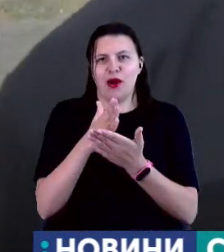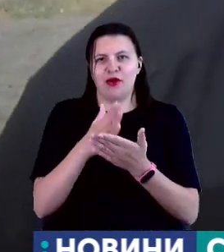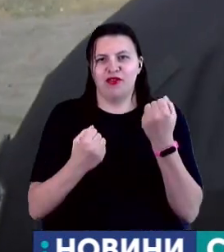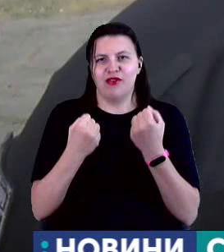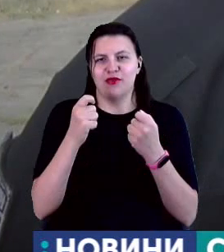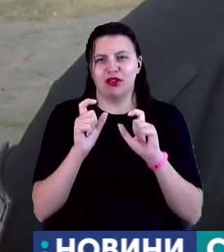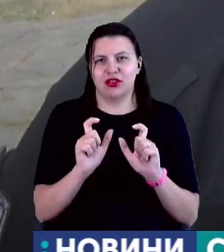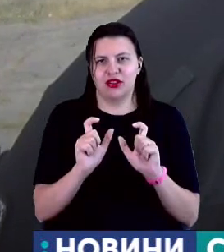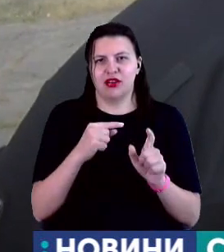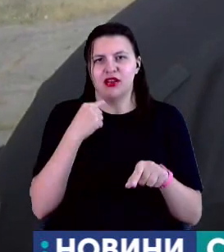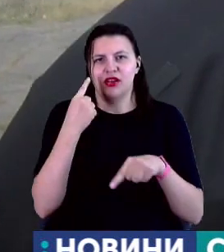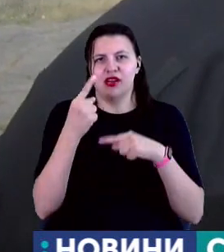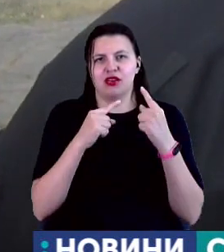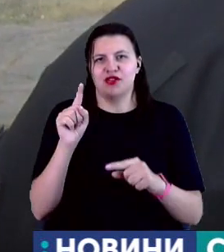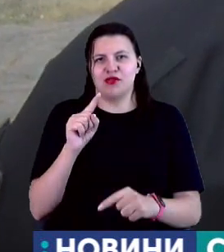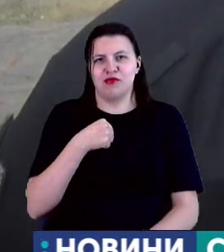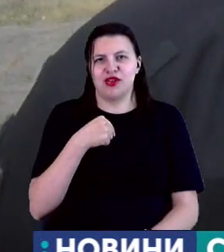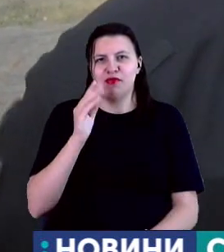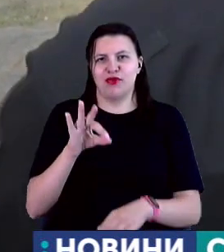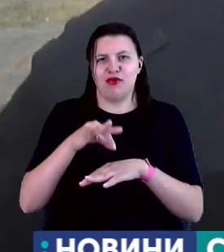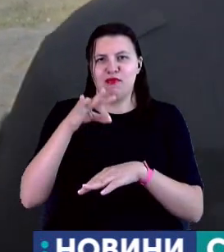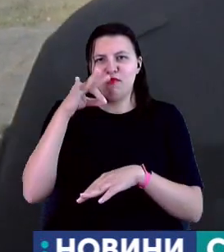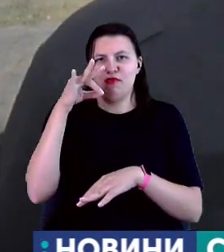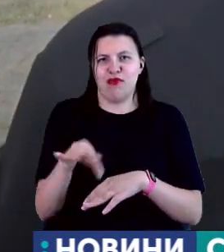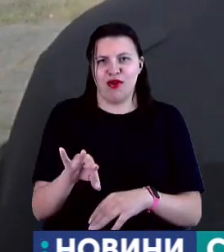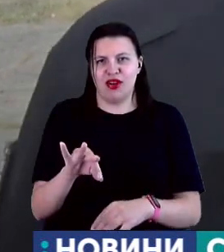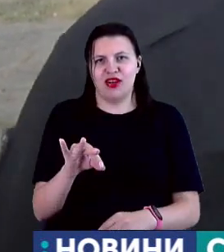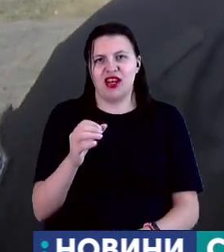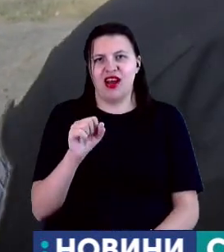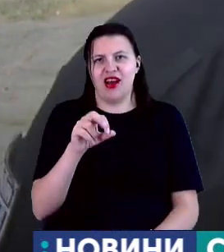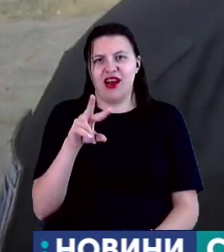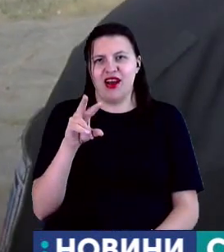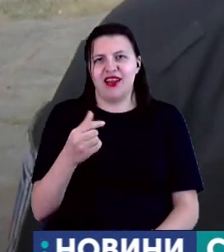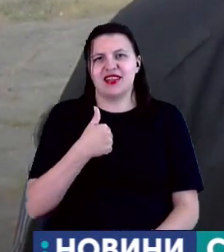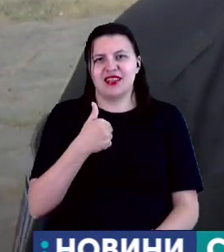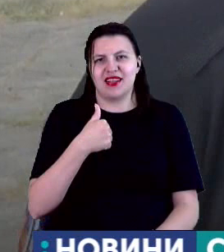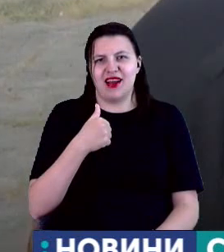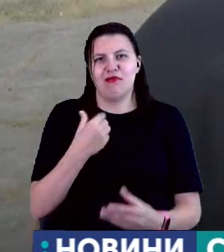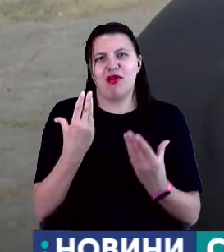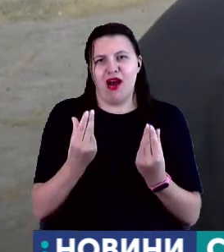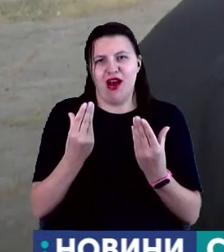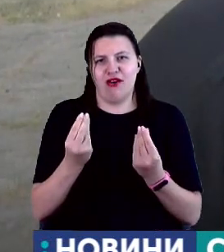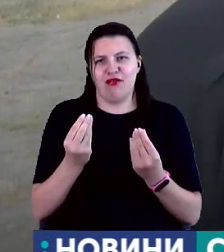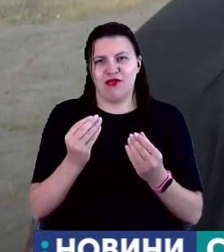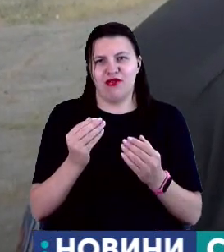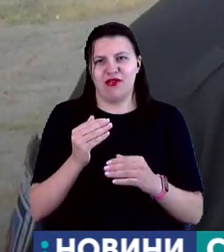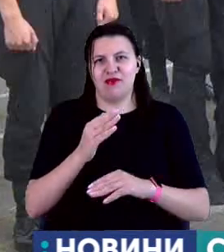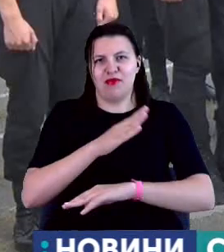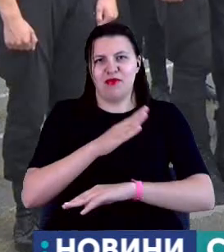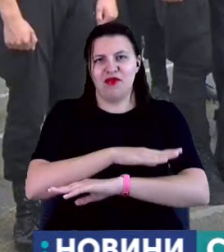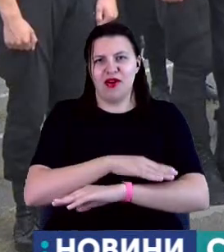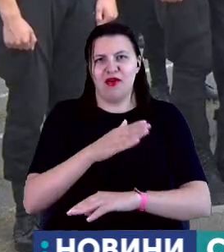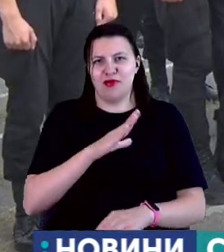мені зараз буде дуже боляче, але з нами, можна сказати, м'яко поводились. Але було дуже інтересно,